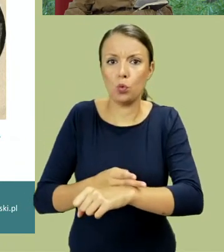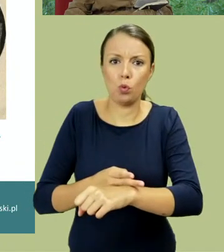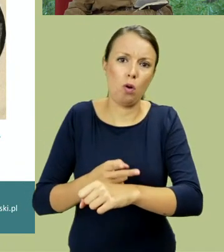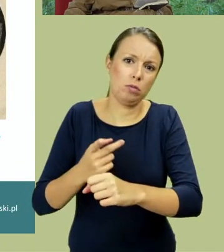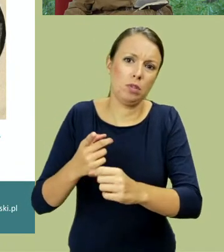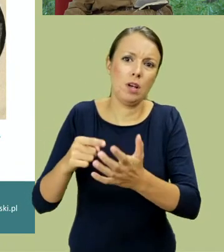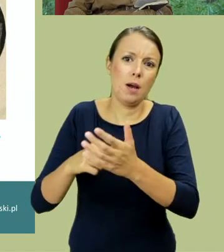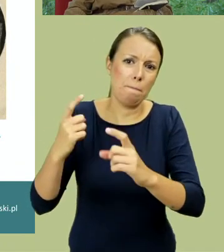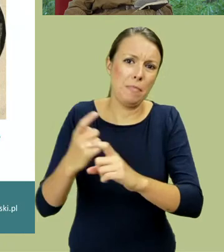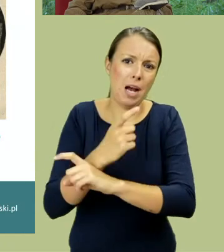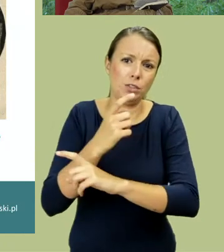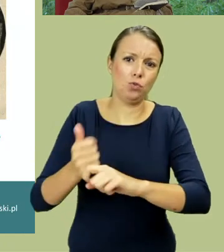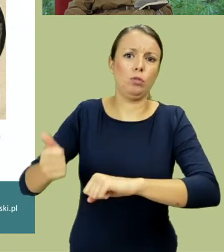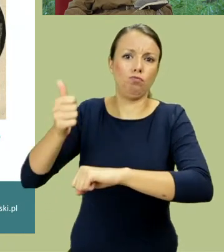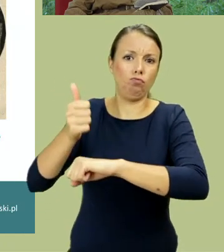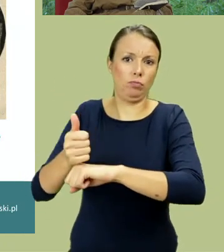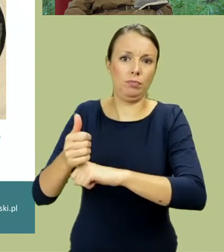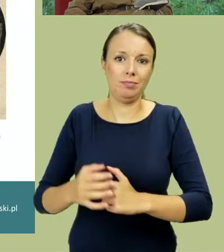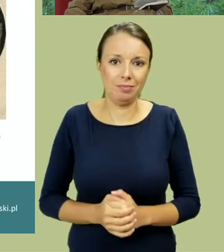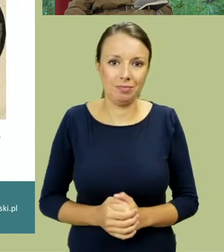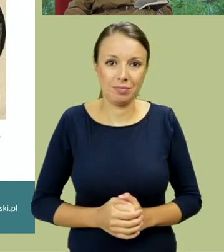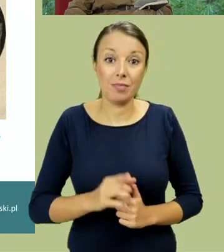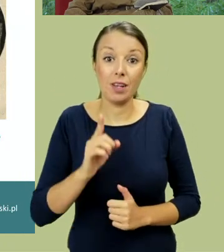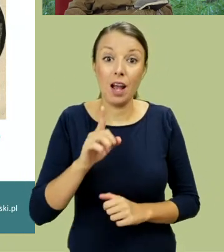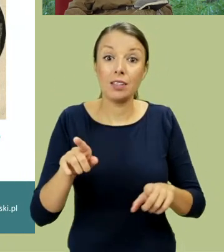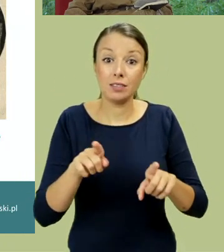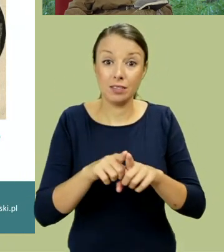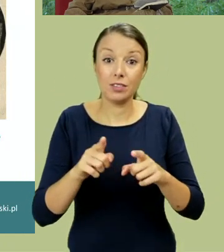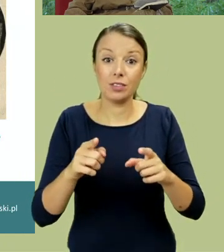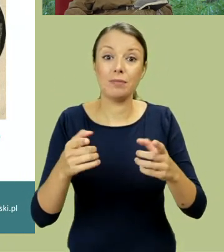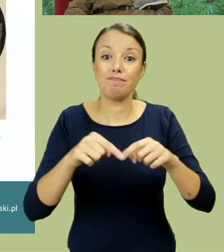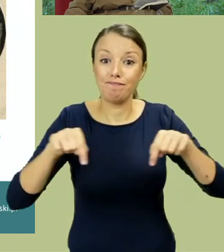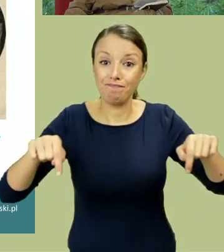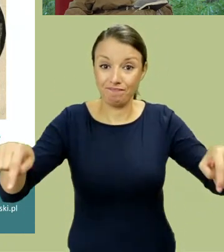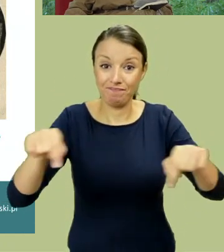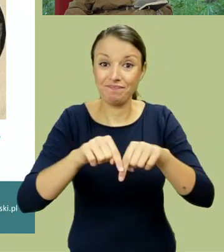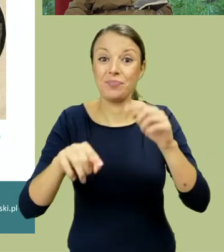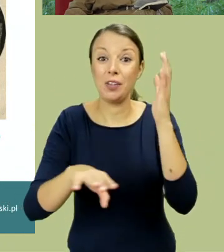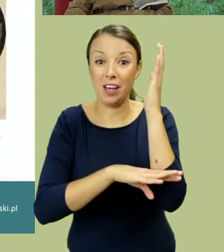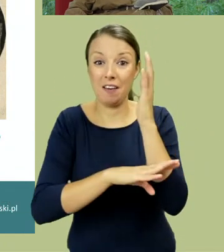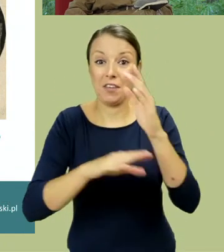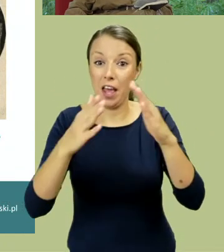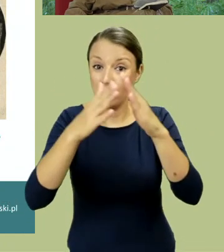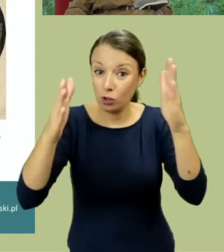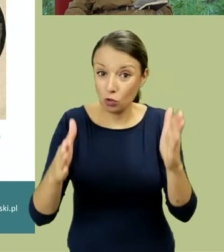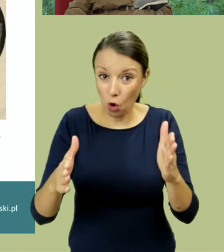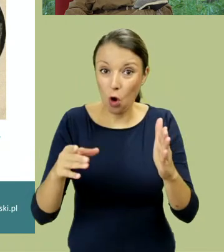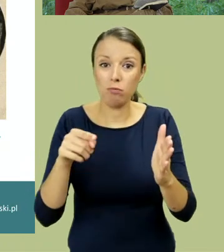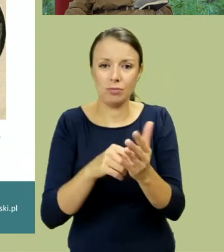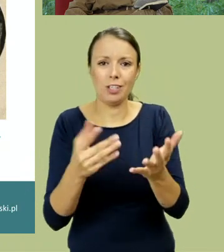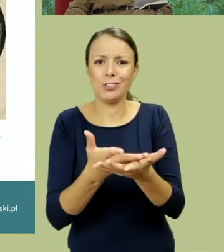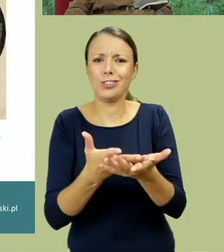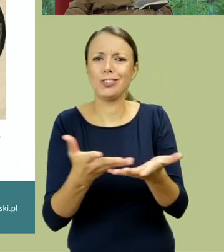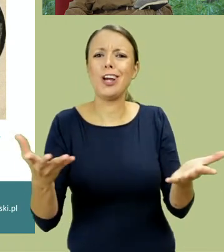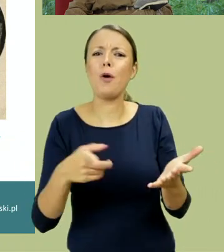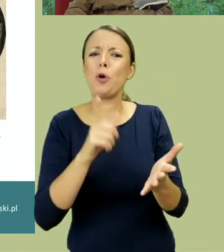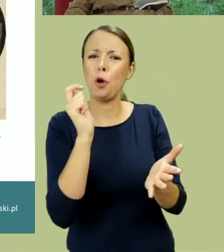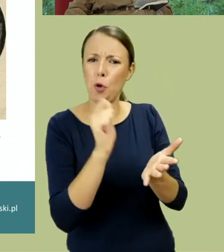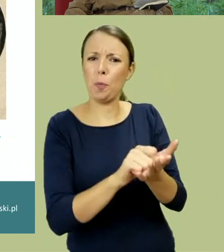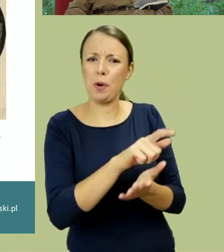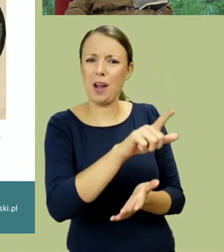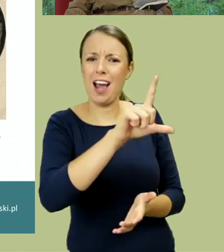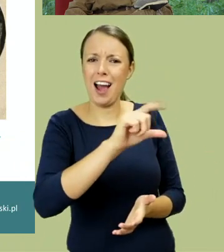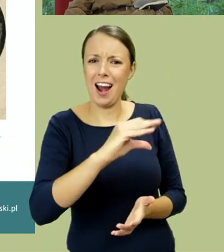państwie. Ale oprócz drewnianego domu, który stał na działce, które zakupiła, na działkach, które zakupiła